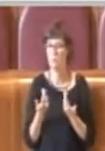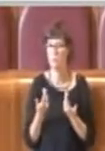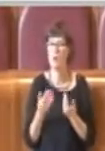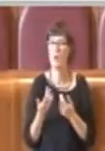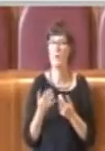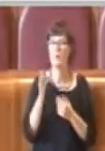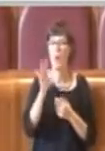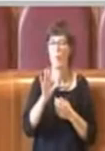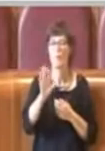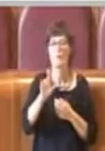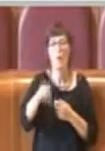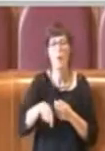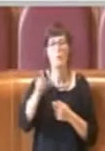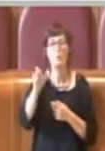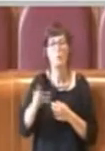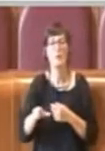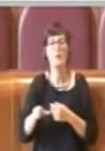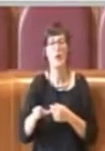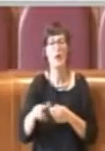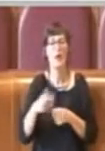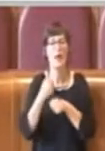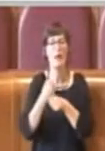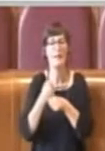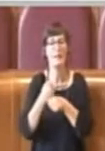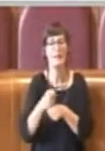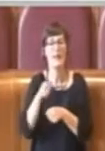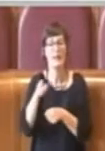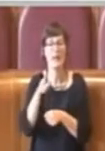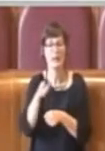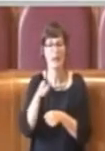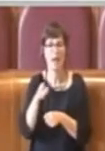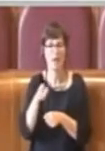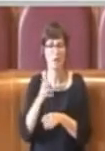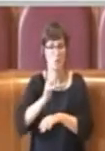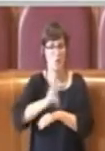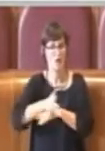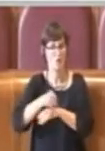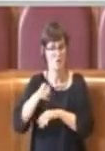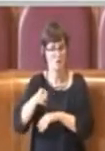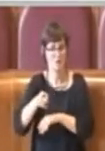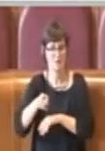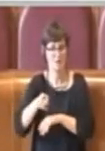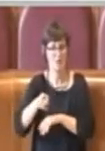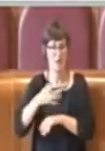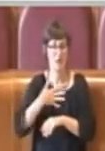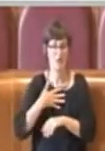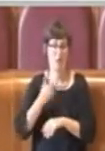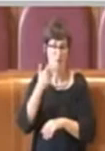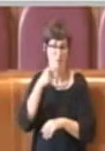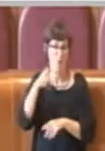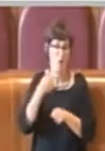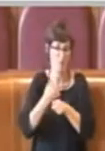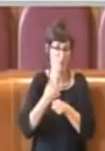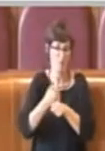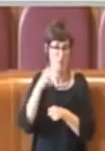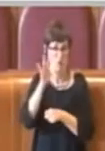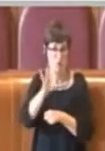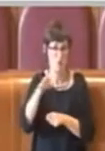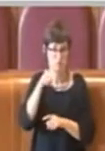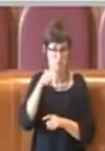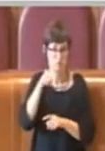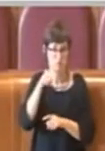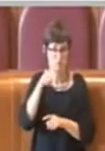Venuto quello di poter lavorare su questo fronte. Quindi sicuramente